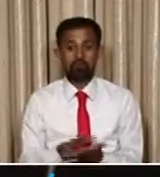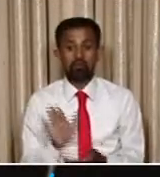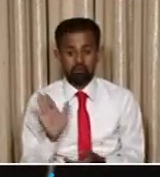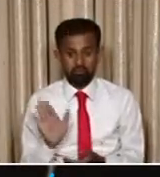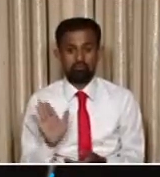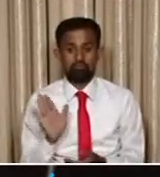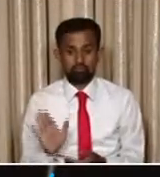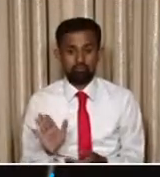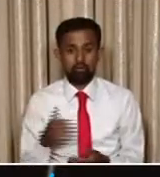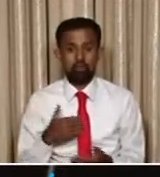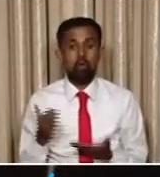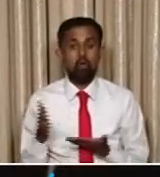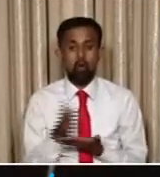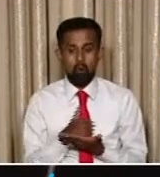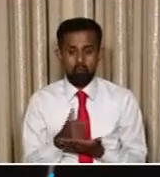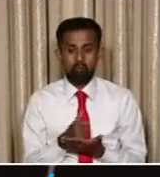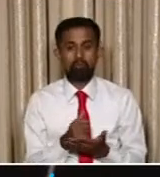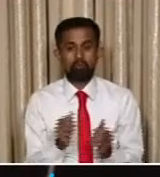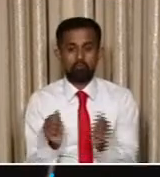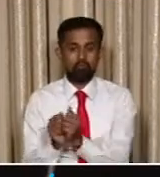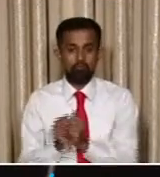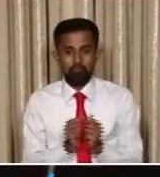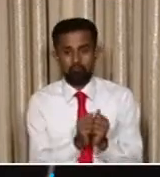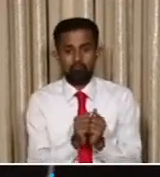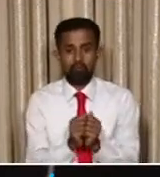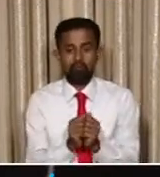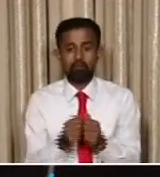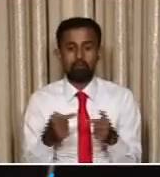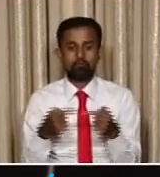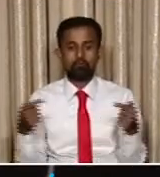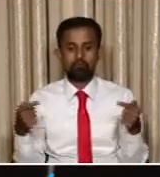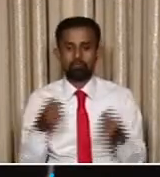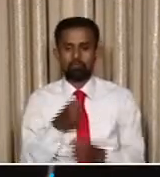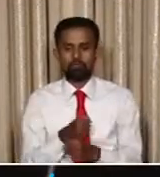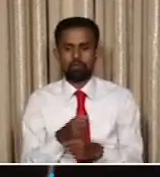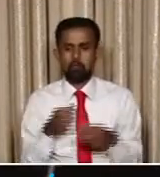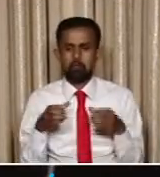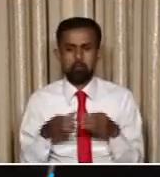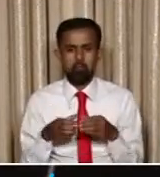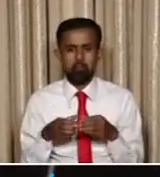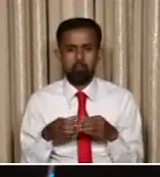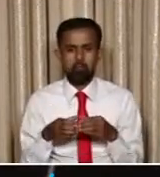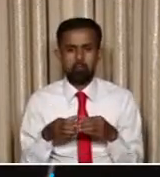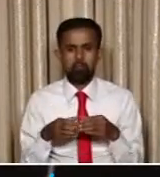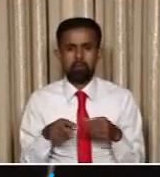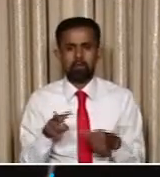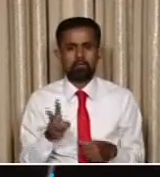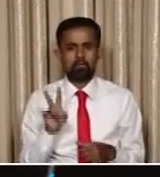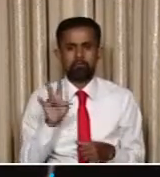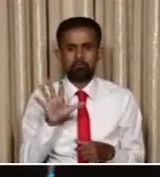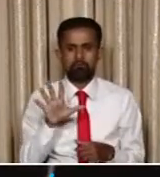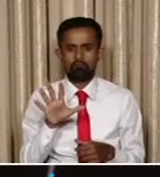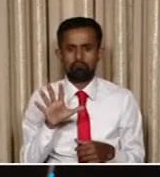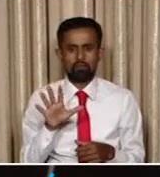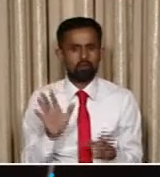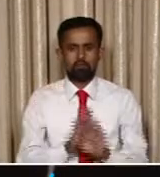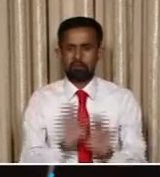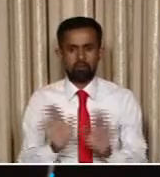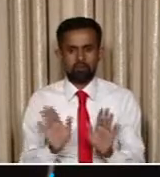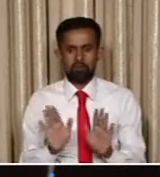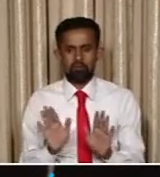ලංකාවේ. මේ අපි සියලු දෙනාම කළ යුතු දෙයක්. මේක මේ විපක්ෂයේද ආණ්ඩුපක්ෂයේද 225ද ඒක නෙමෙයි